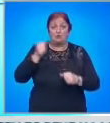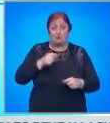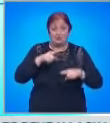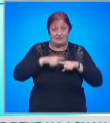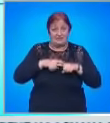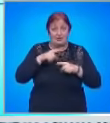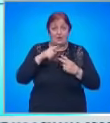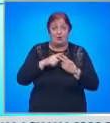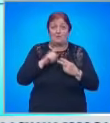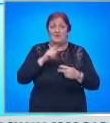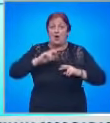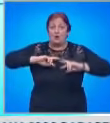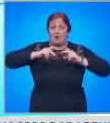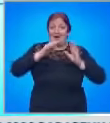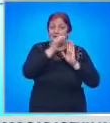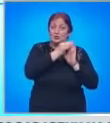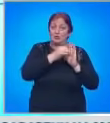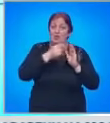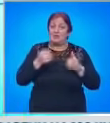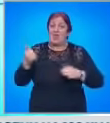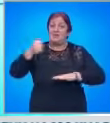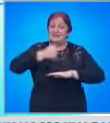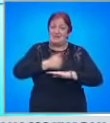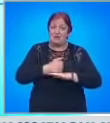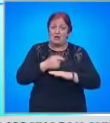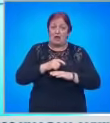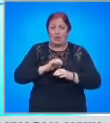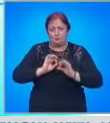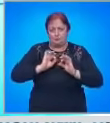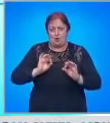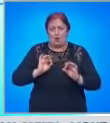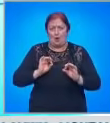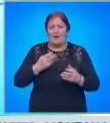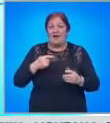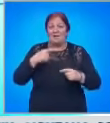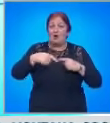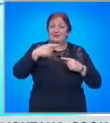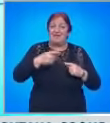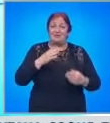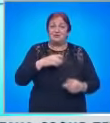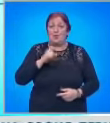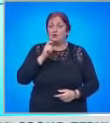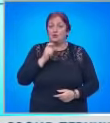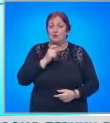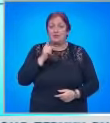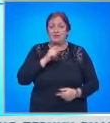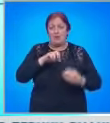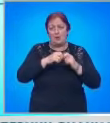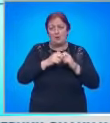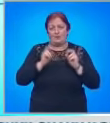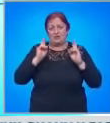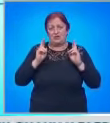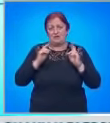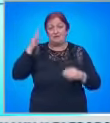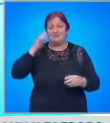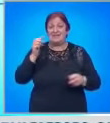Конституционния съд, че Петков не е отговарял на условията, когато е назначен, като обоснован. Какво следва според Стоилов? Няма проблем